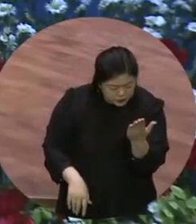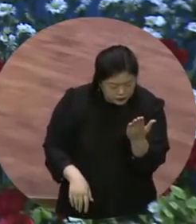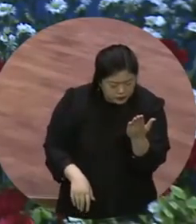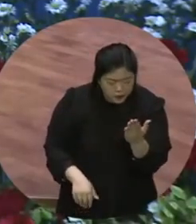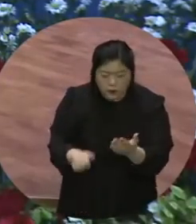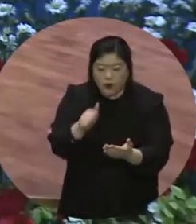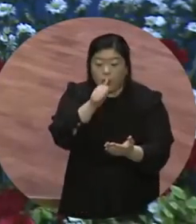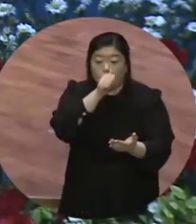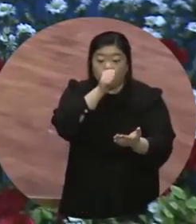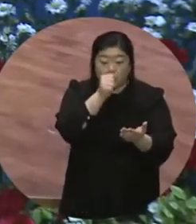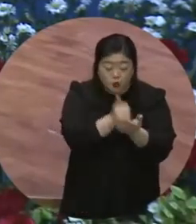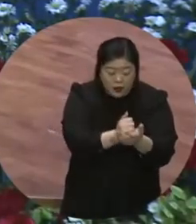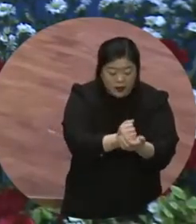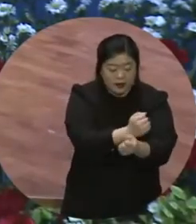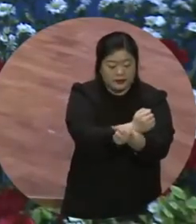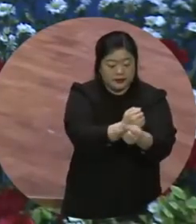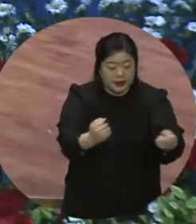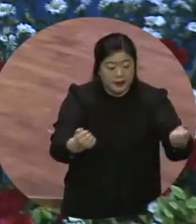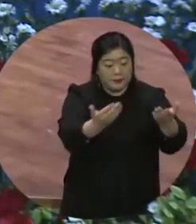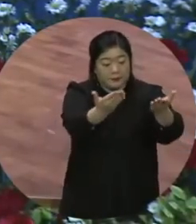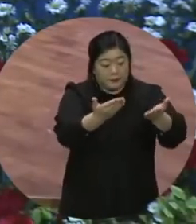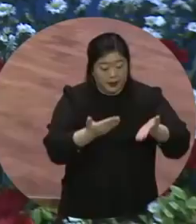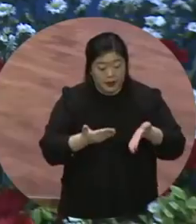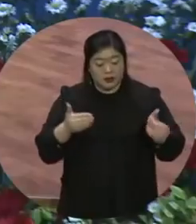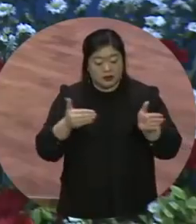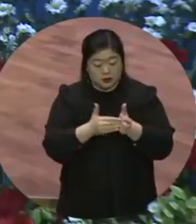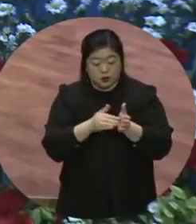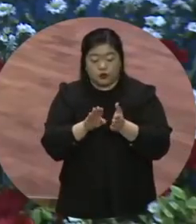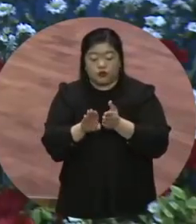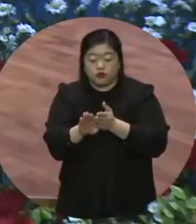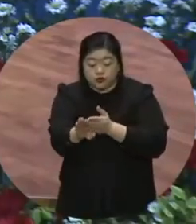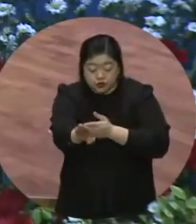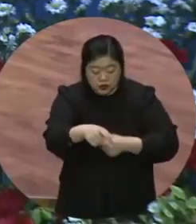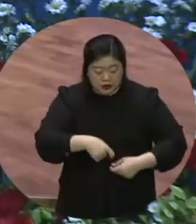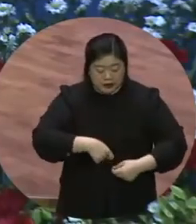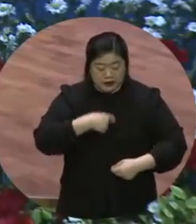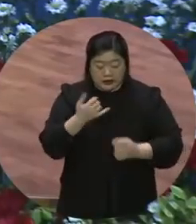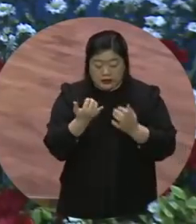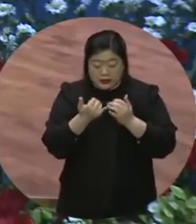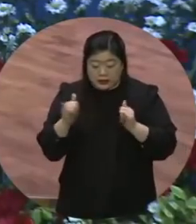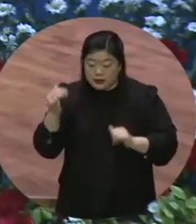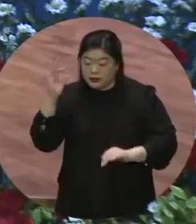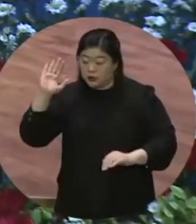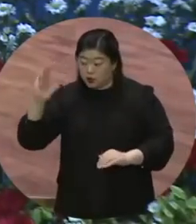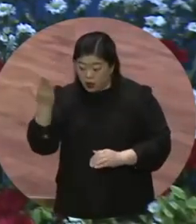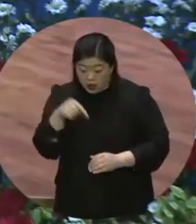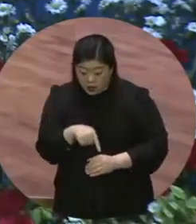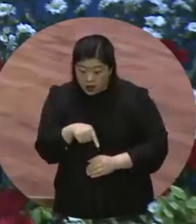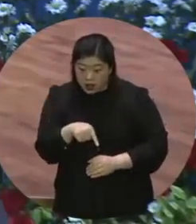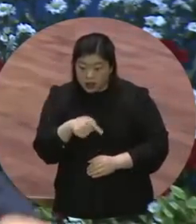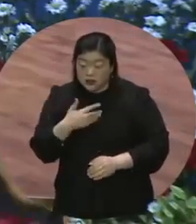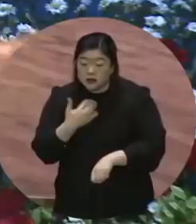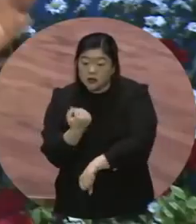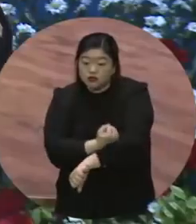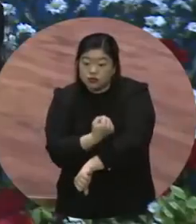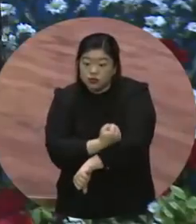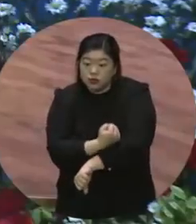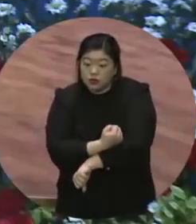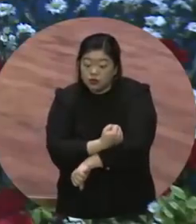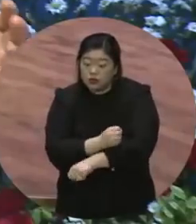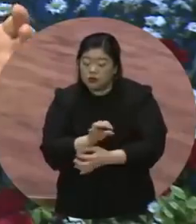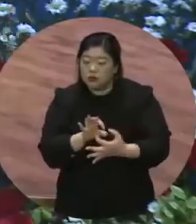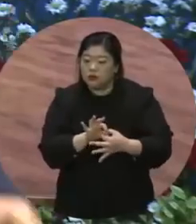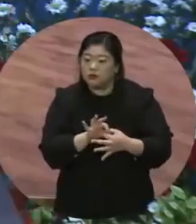죄 사함을 받아 의인이 되는 것은 어떤 인간의 노력이 아니라